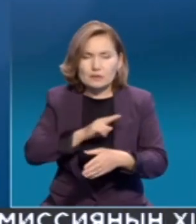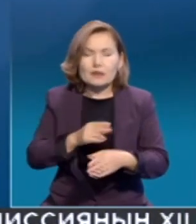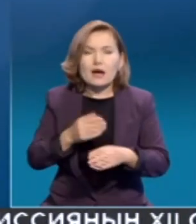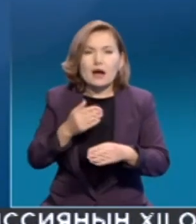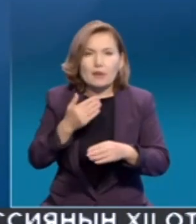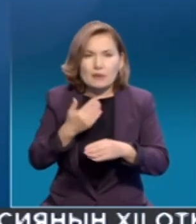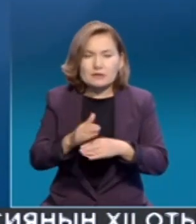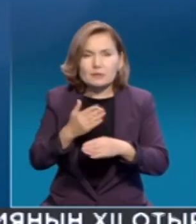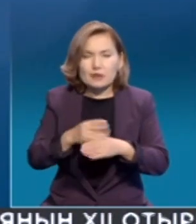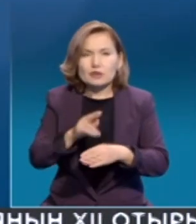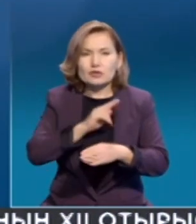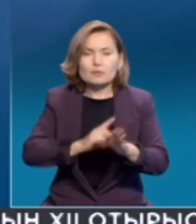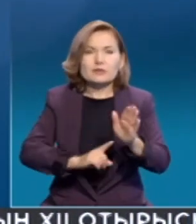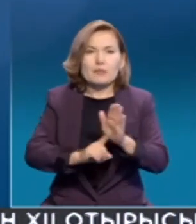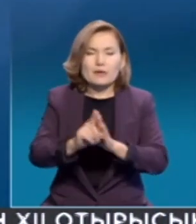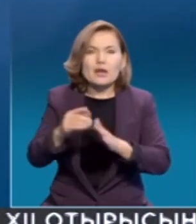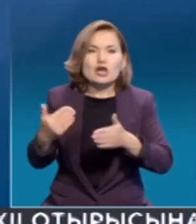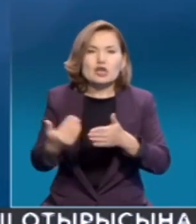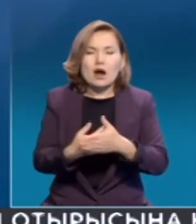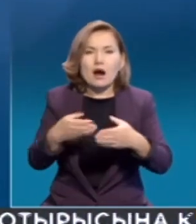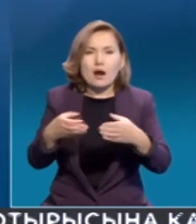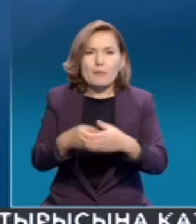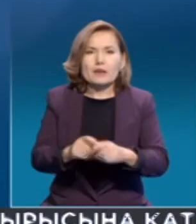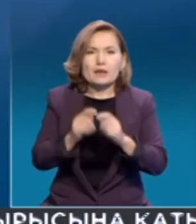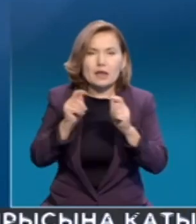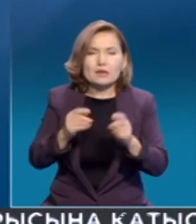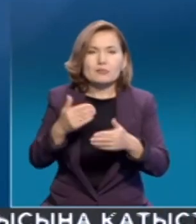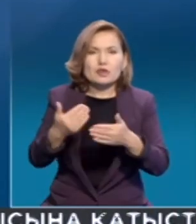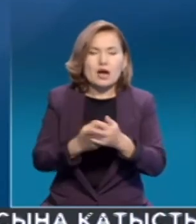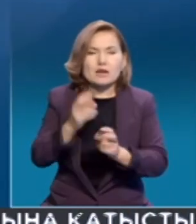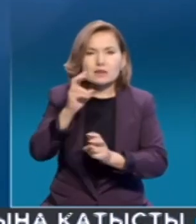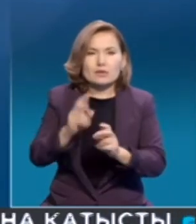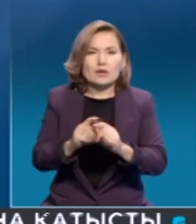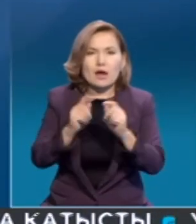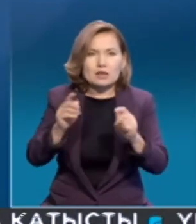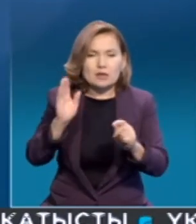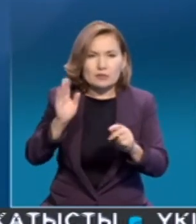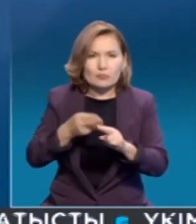осы инфоция арқылы Қазақстанға жаңа компаниялар қазір енгізейін деп жатыр. Осы форумның мақсаты сол.